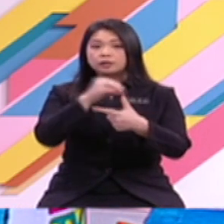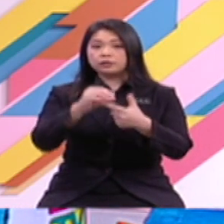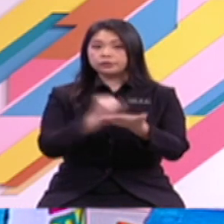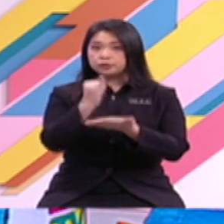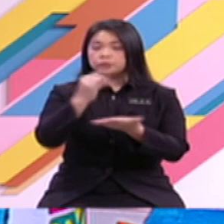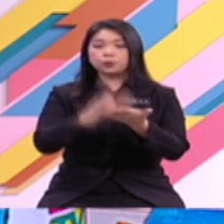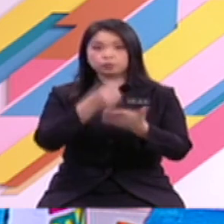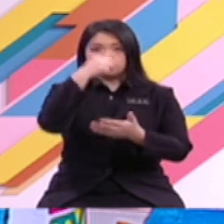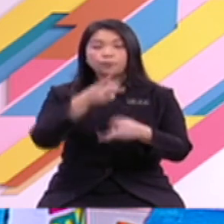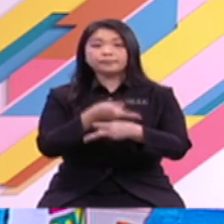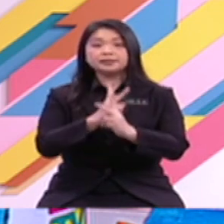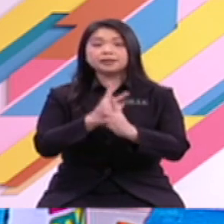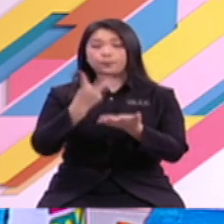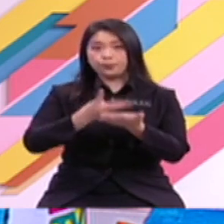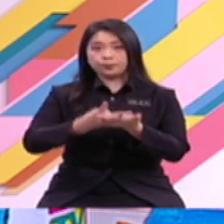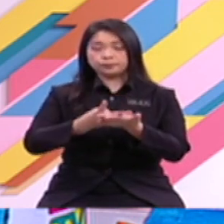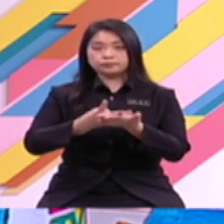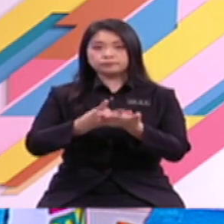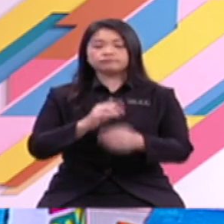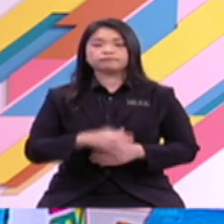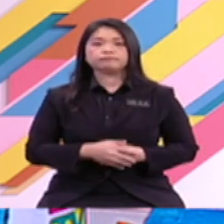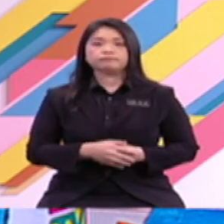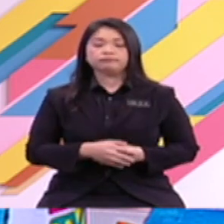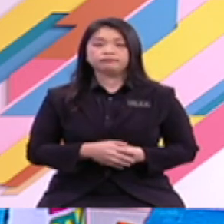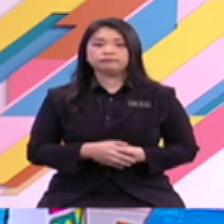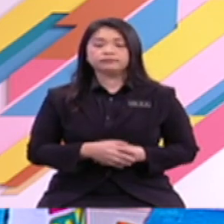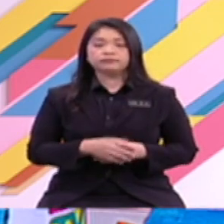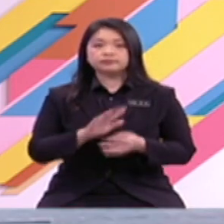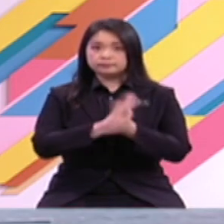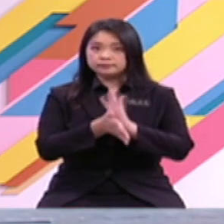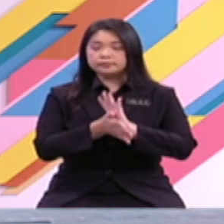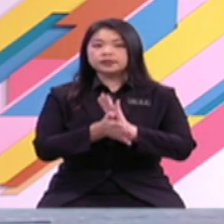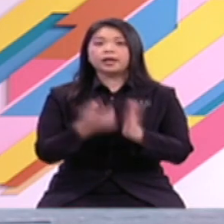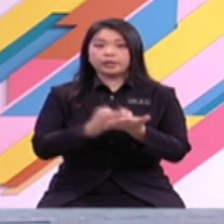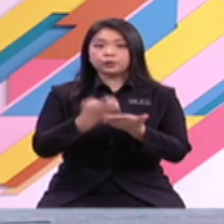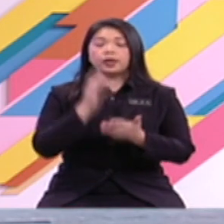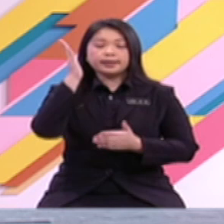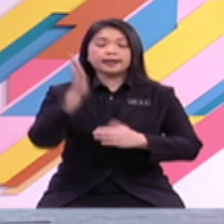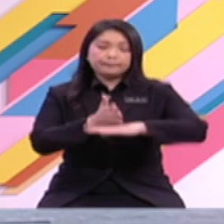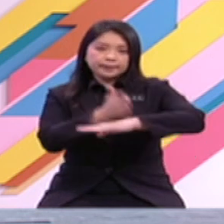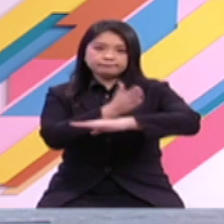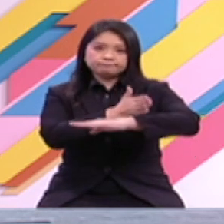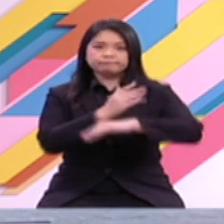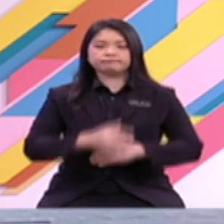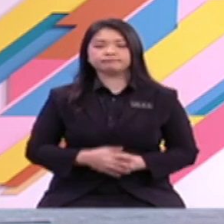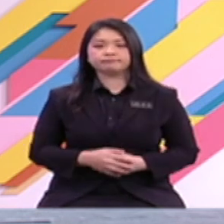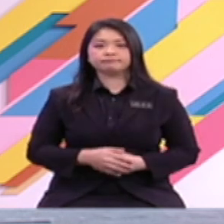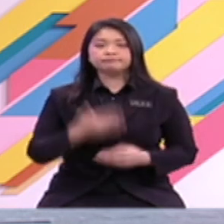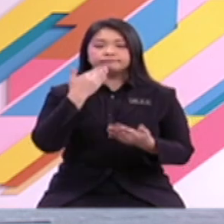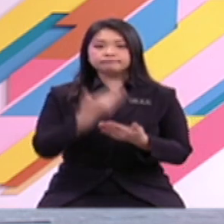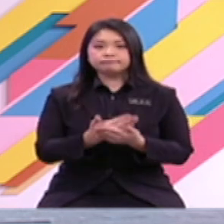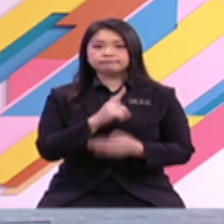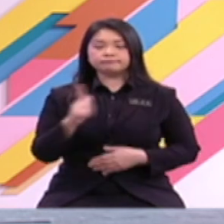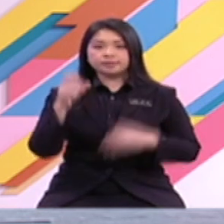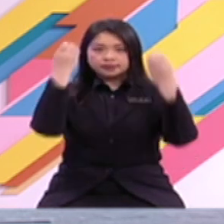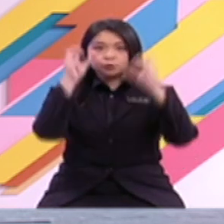untuk membuat pinjaman juga banyak pinjaman sub mesti akan ekonomi kita akan boleh berkembang Insyaallah oke bye